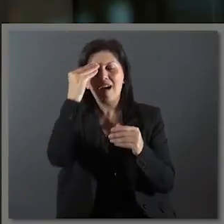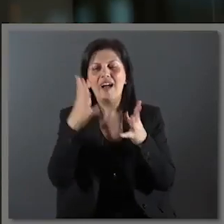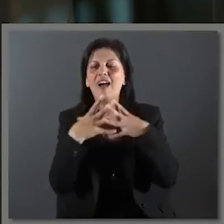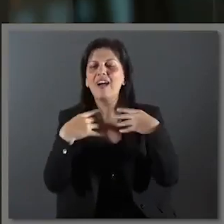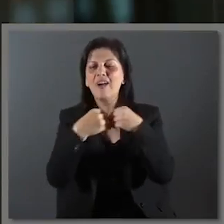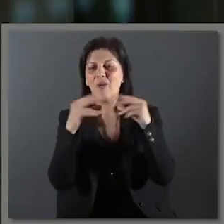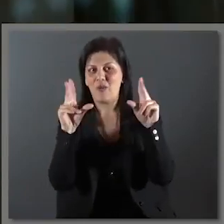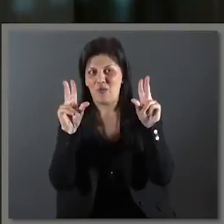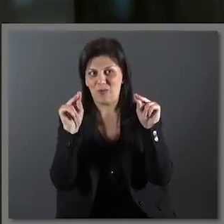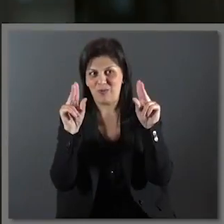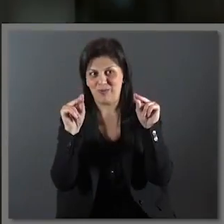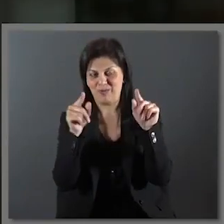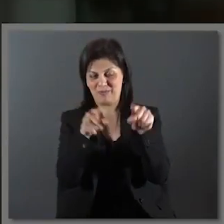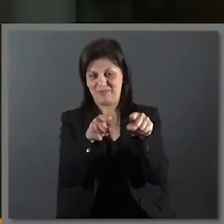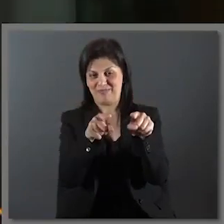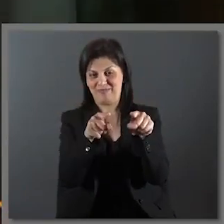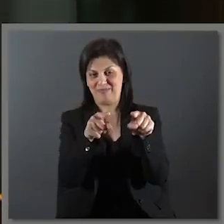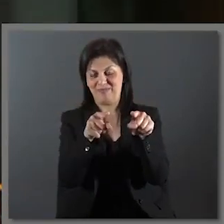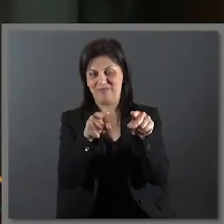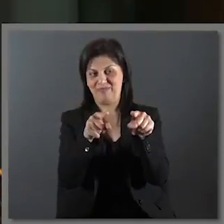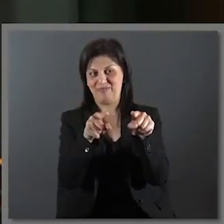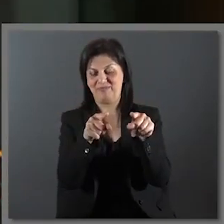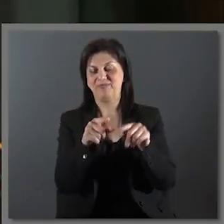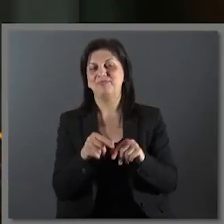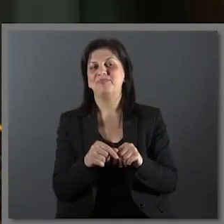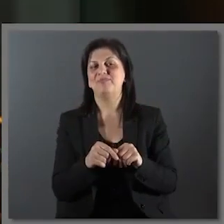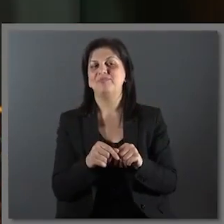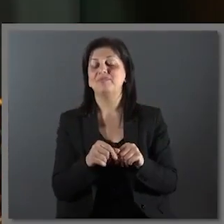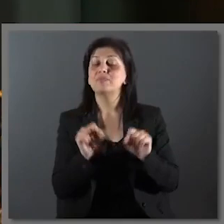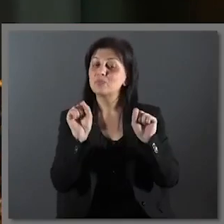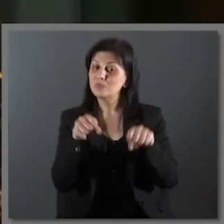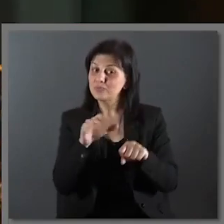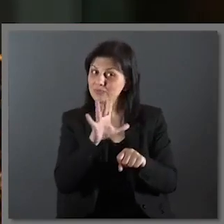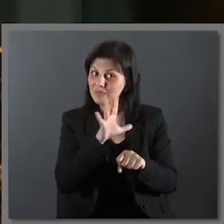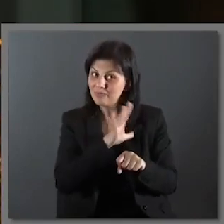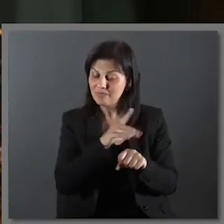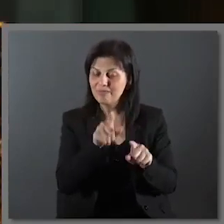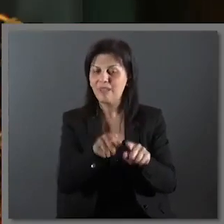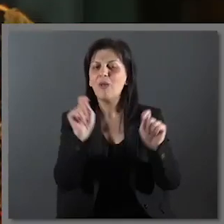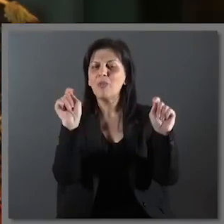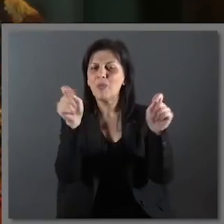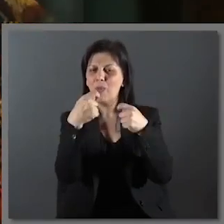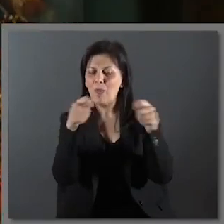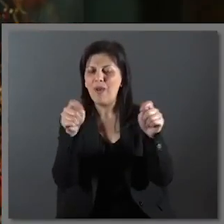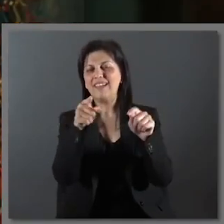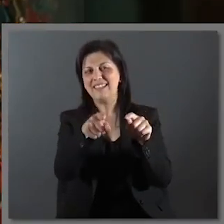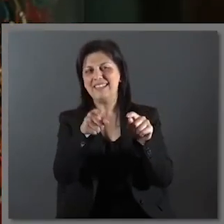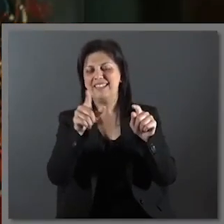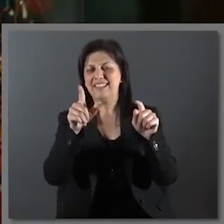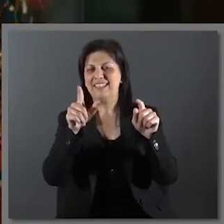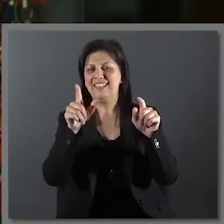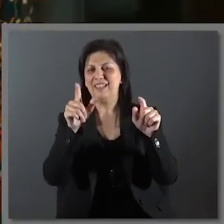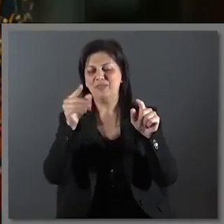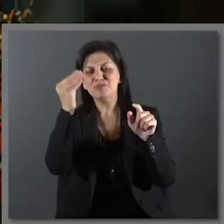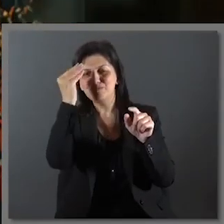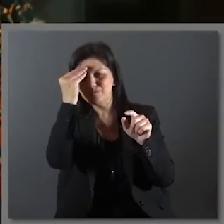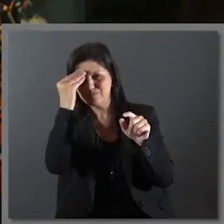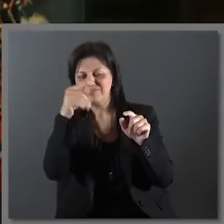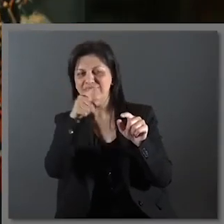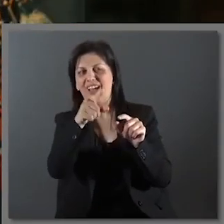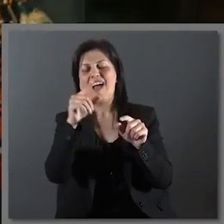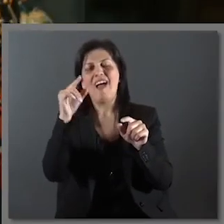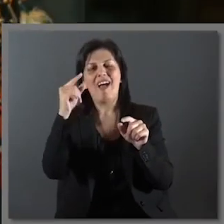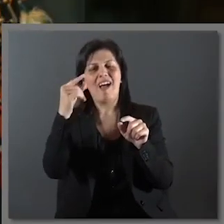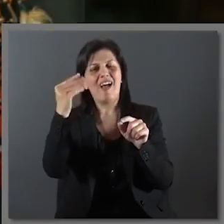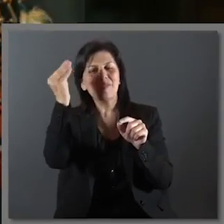isə haşiyəni təşkil edən elementlər qoruyur. Ola bilsin ki, bu çanta toy münasibəti ilə toxunmuş, onu ailədə xoş